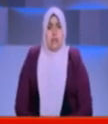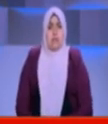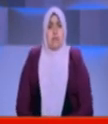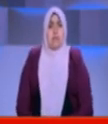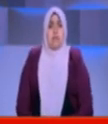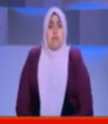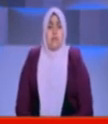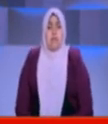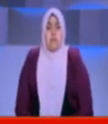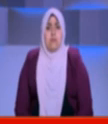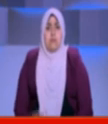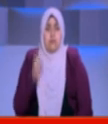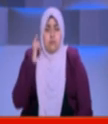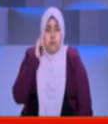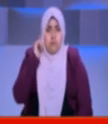أستاذ باسل،